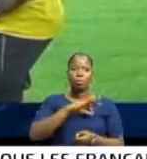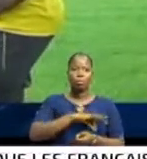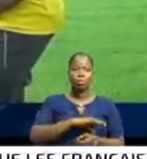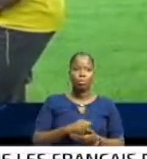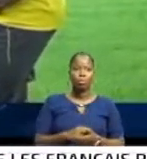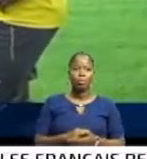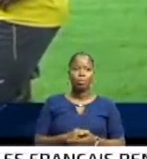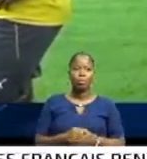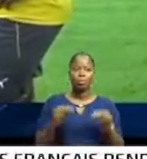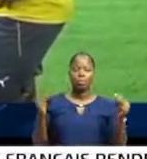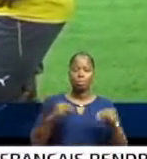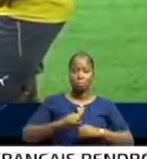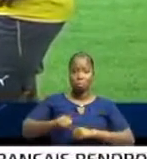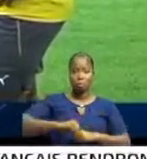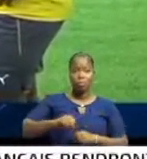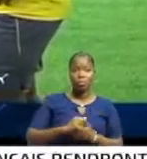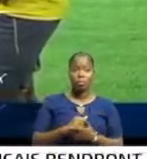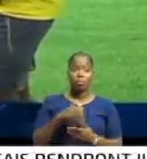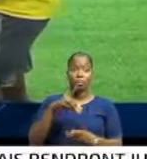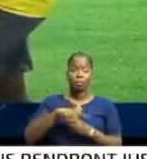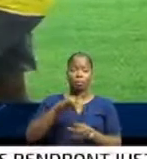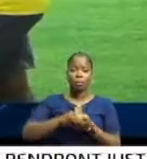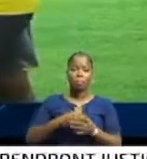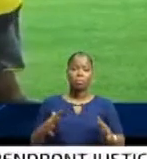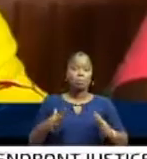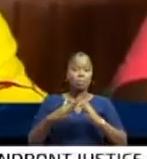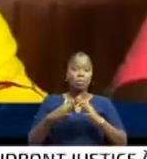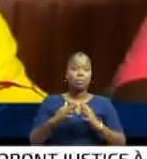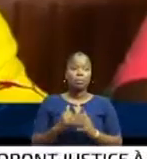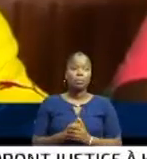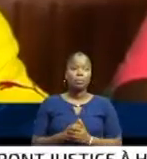dans son match selon toujours à l'essai